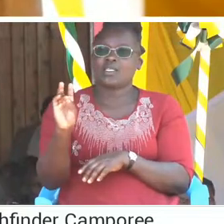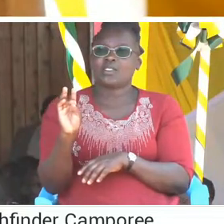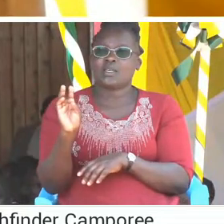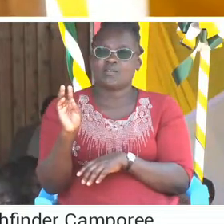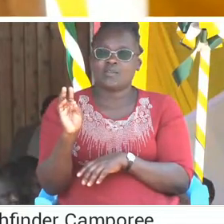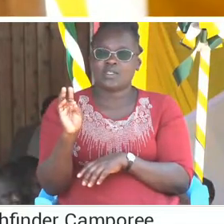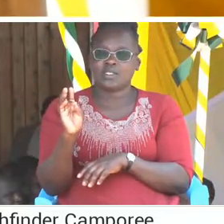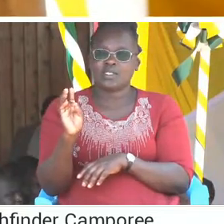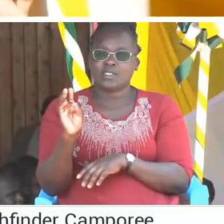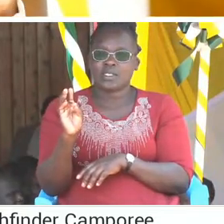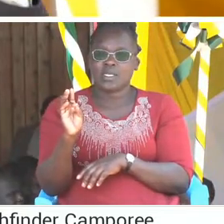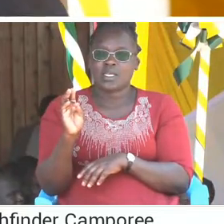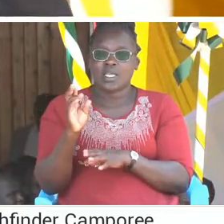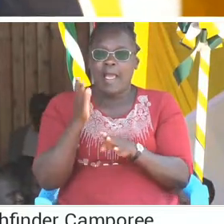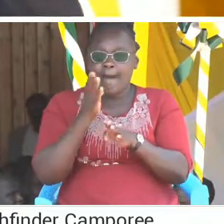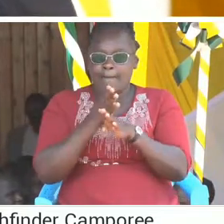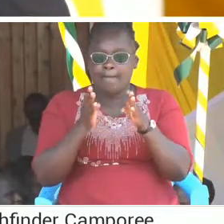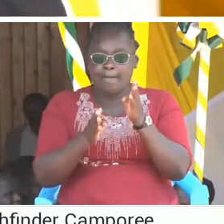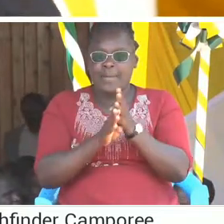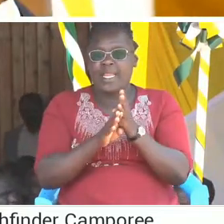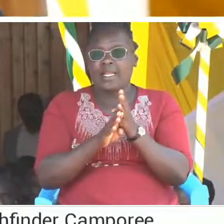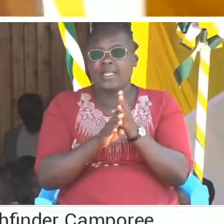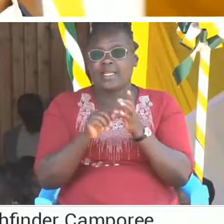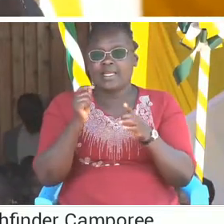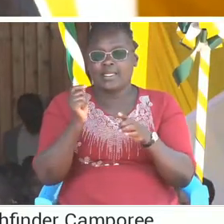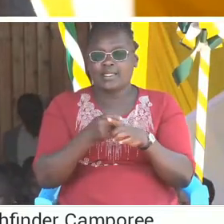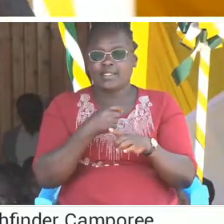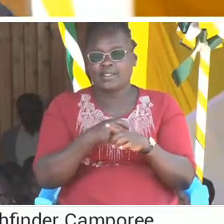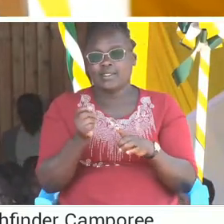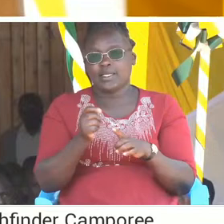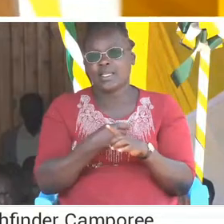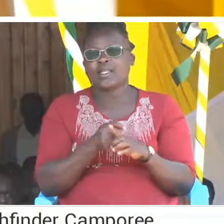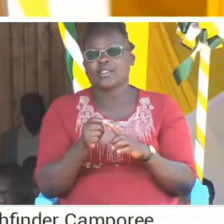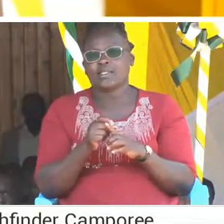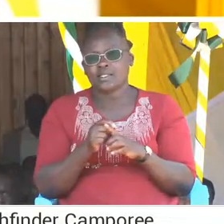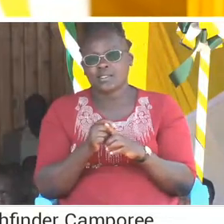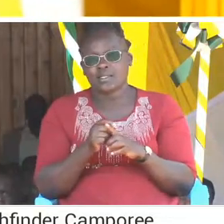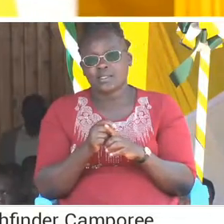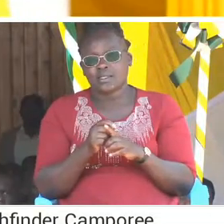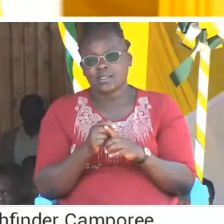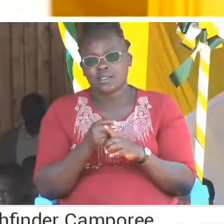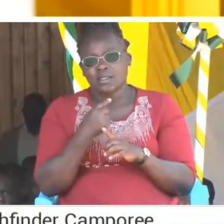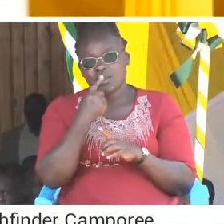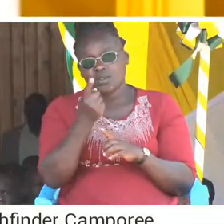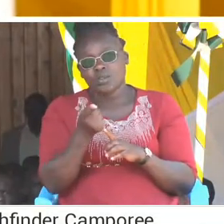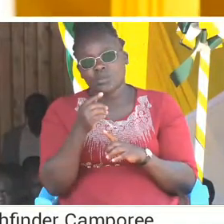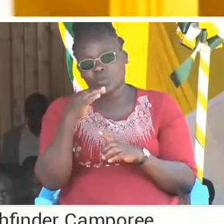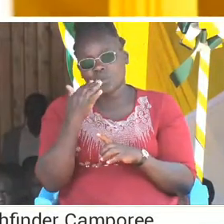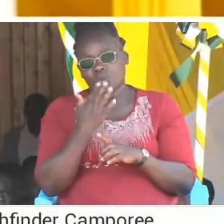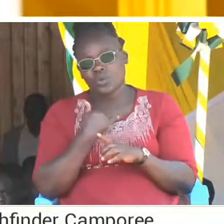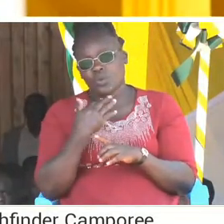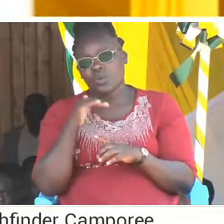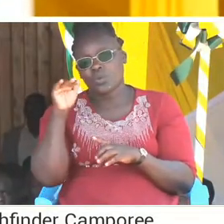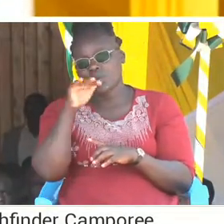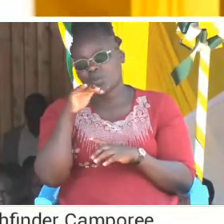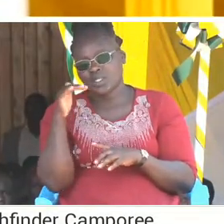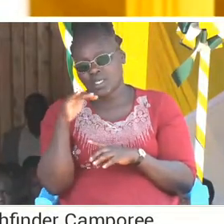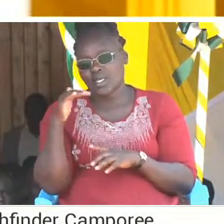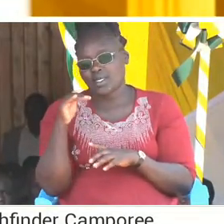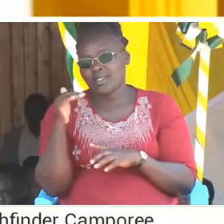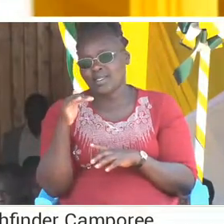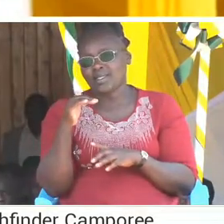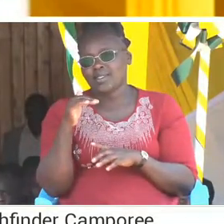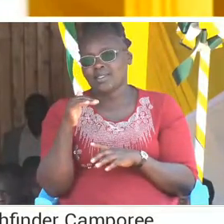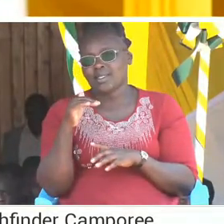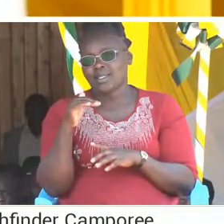met. Ke meje ngale jaka kemwai jaka kile kemeje kekinket. Ke som kupun olim